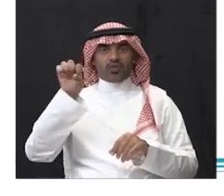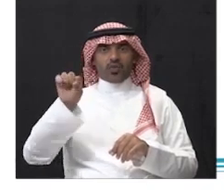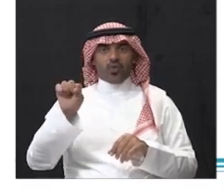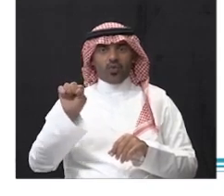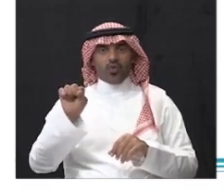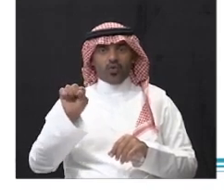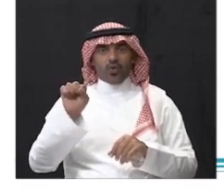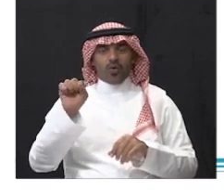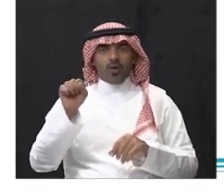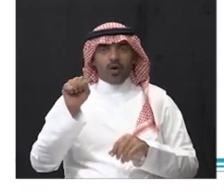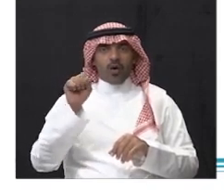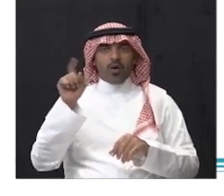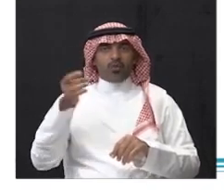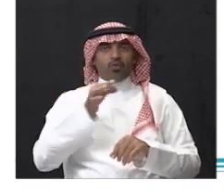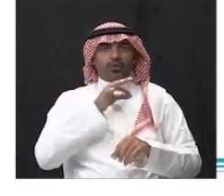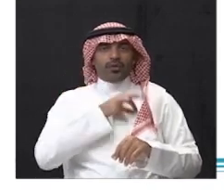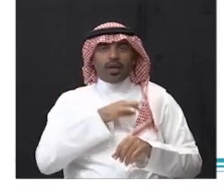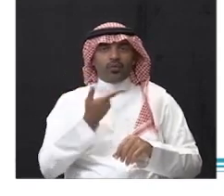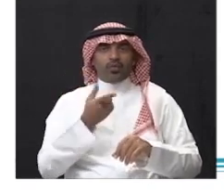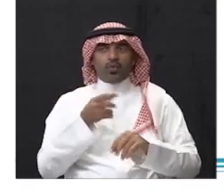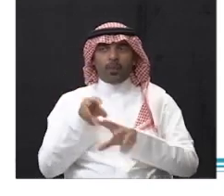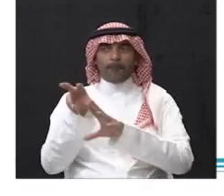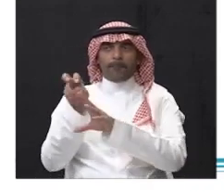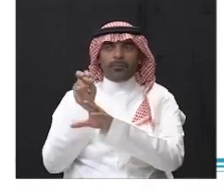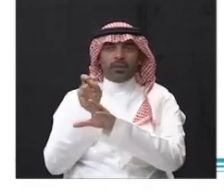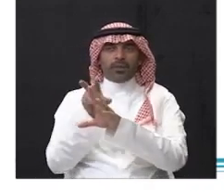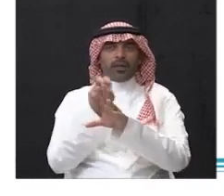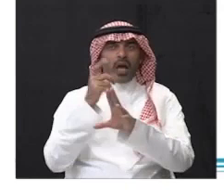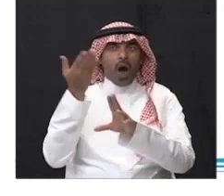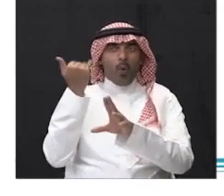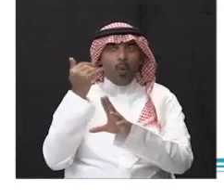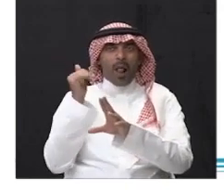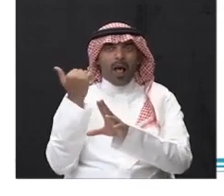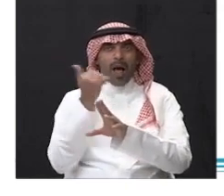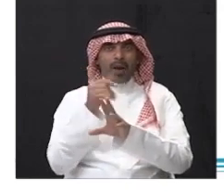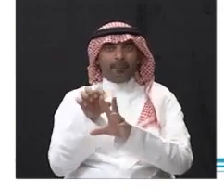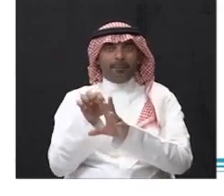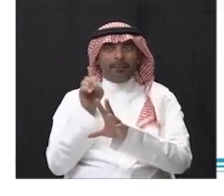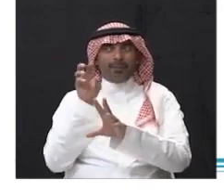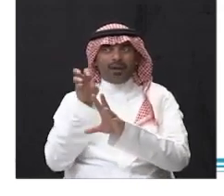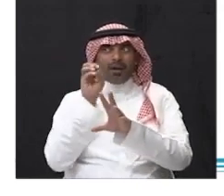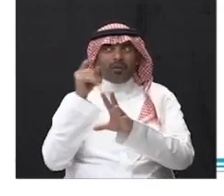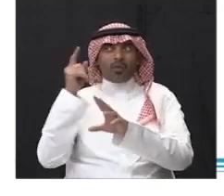المحيط الهندي، ولا سيما ما خلفه البحار العربي.